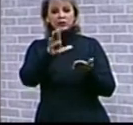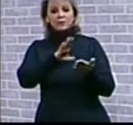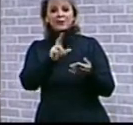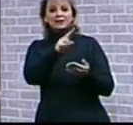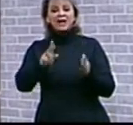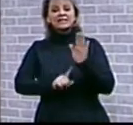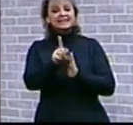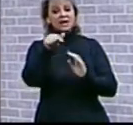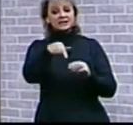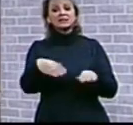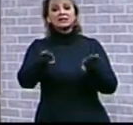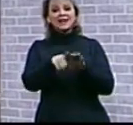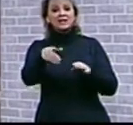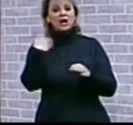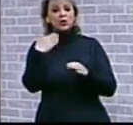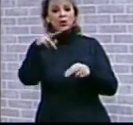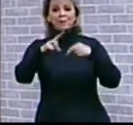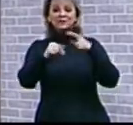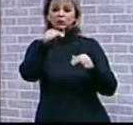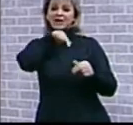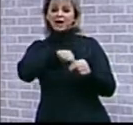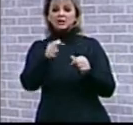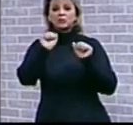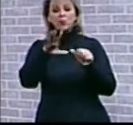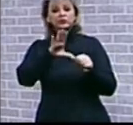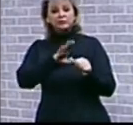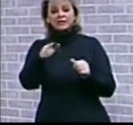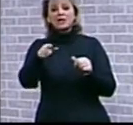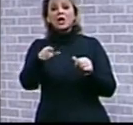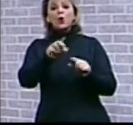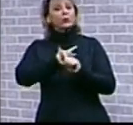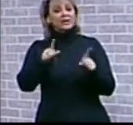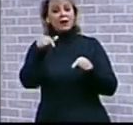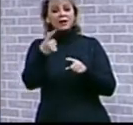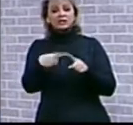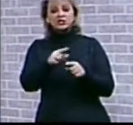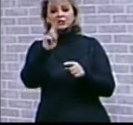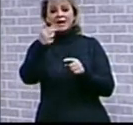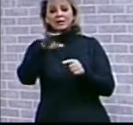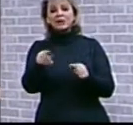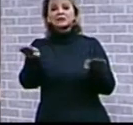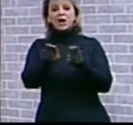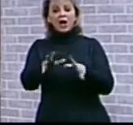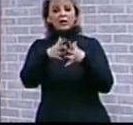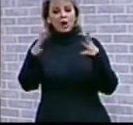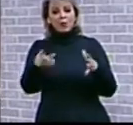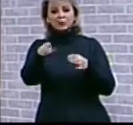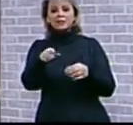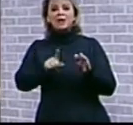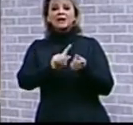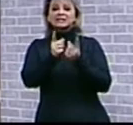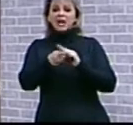бы исходить. И тогда очень легко построить характер, который, может быть, будет, опять же, уникален. Потому что сейчас Кармен немножко такая громоздкая. Такая она